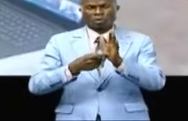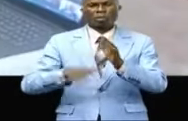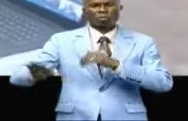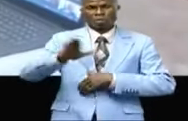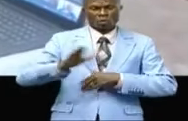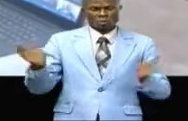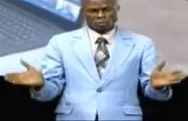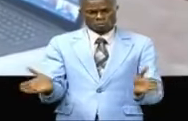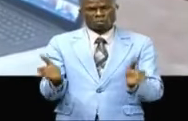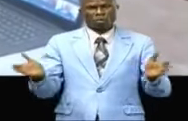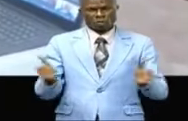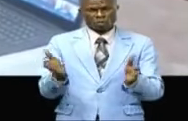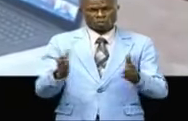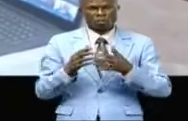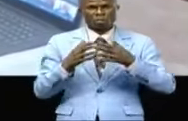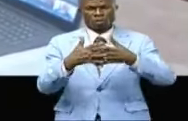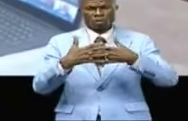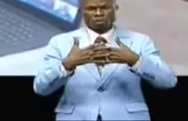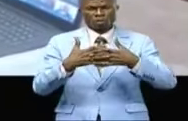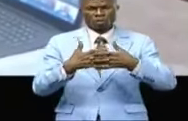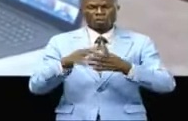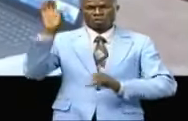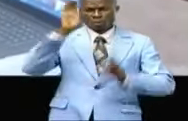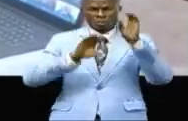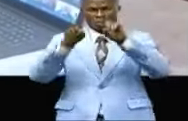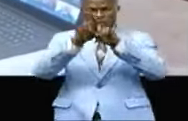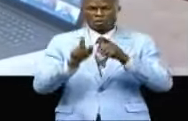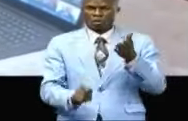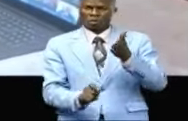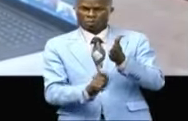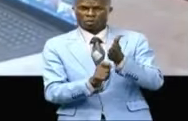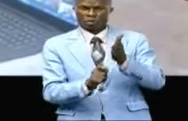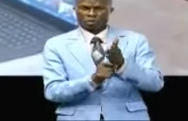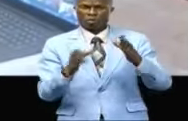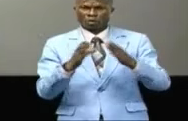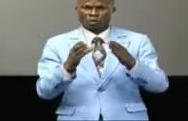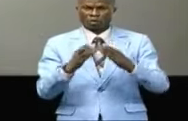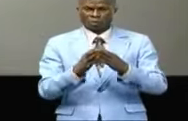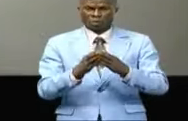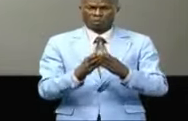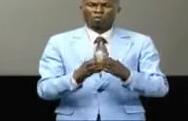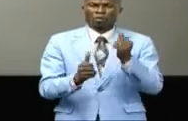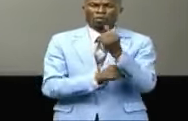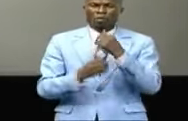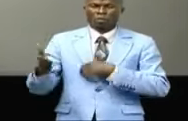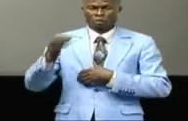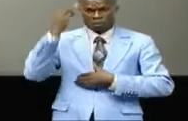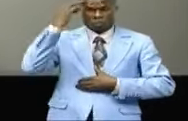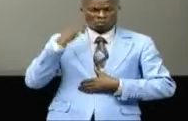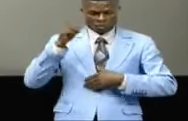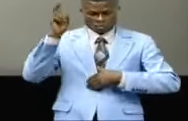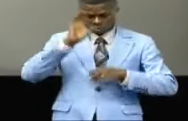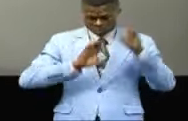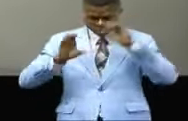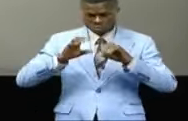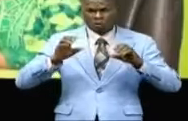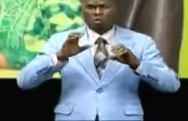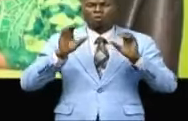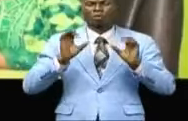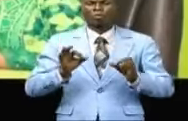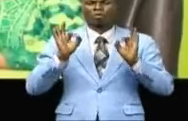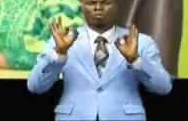en renforçant la coopération scientifique et technique avec le Japon. Le ministre de la Recherche scientifique et